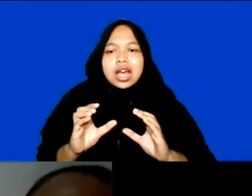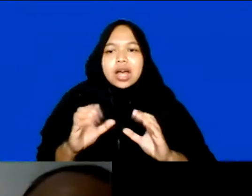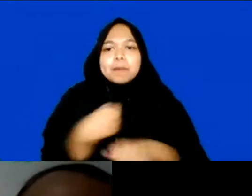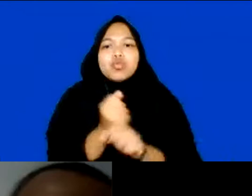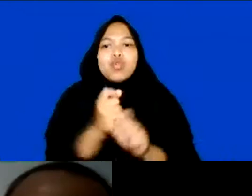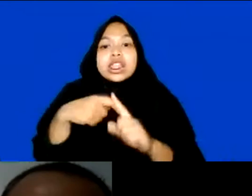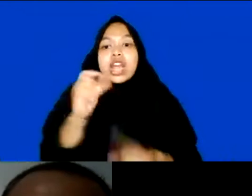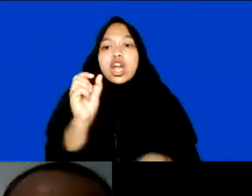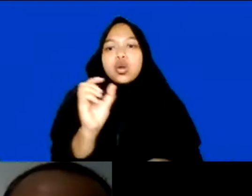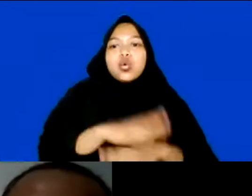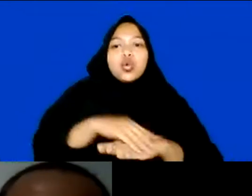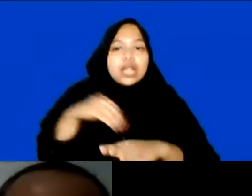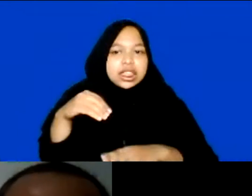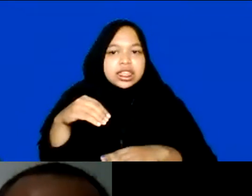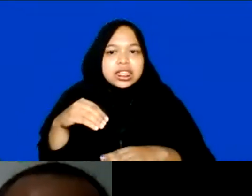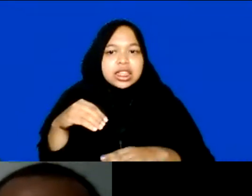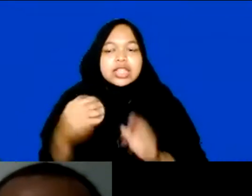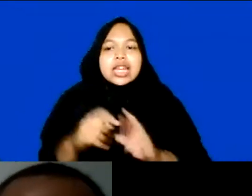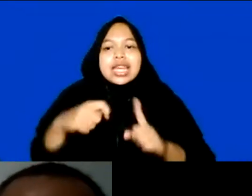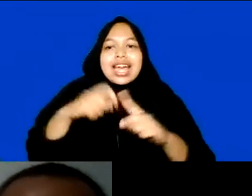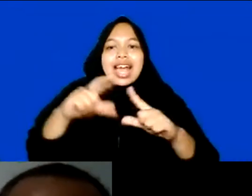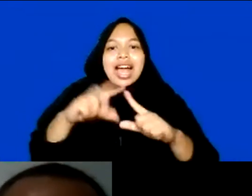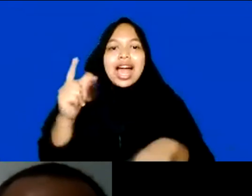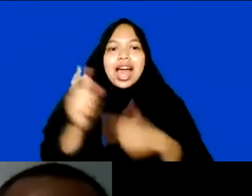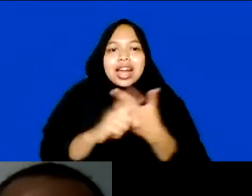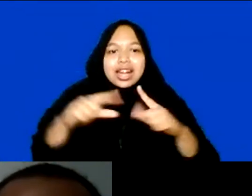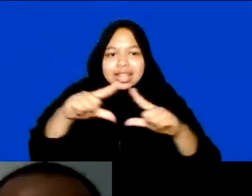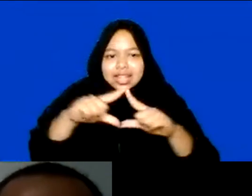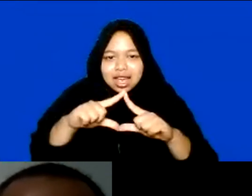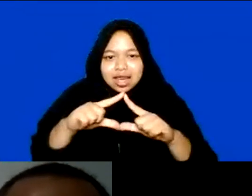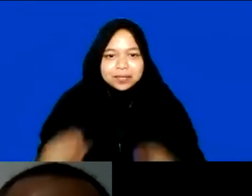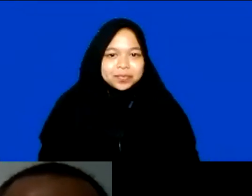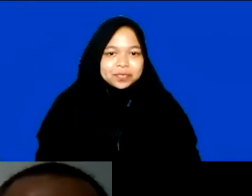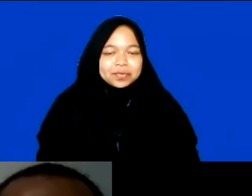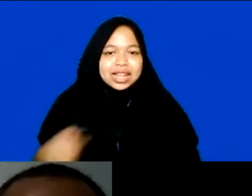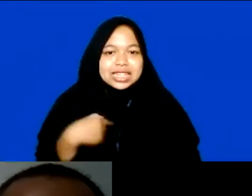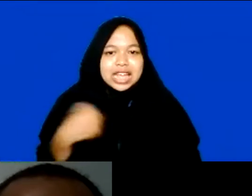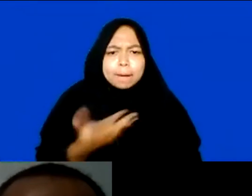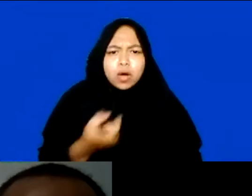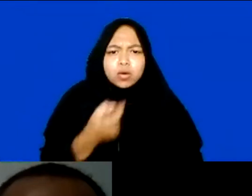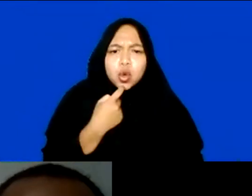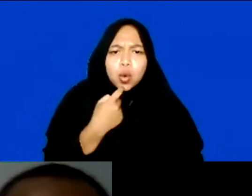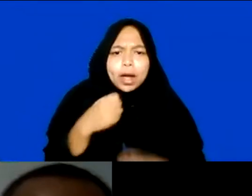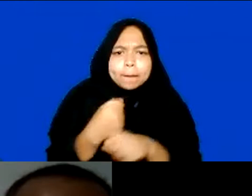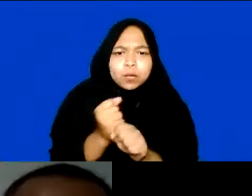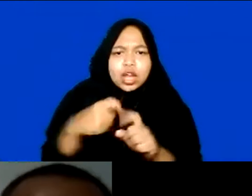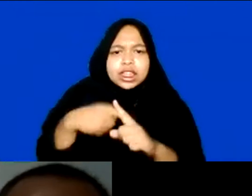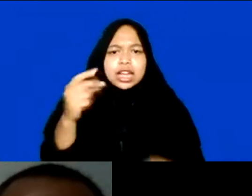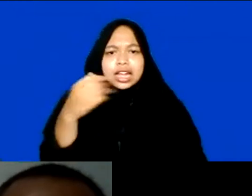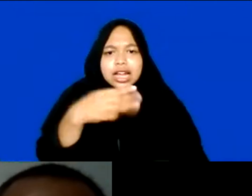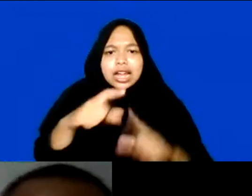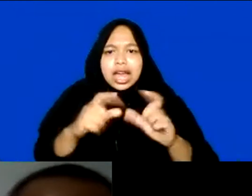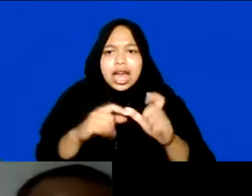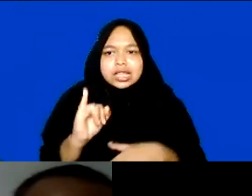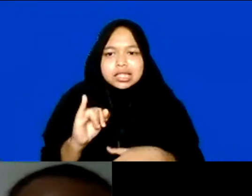secara ringkas mungkin masalah kulit perkamen aja, Pak, biar saya bisa mencoba membuat apa kreasi. Karena di sekolah